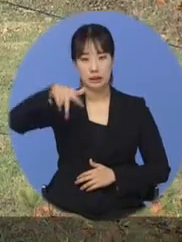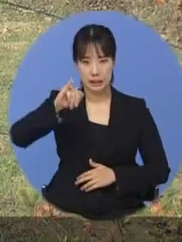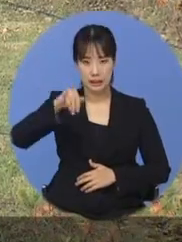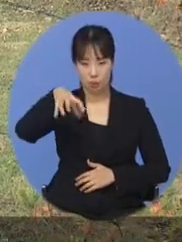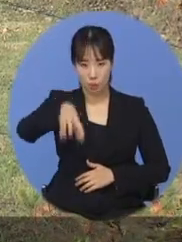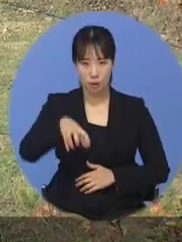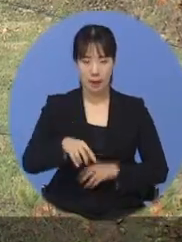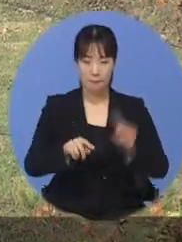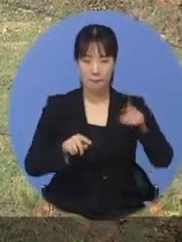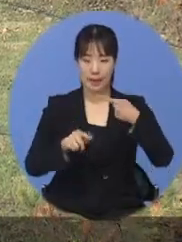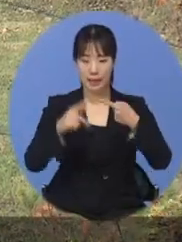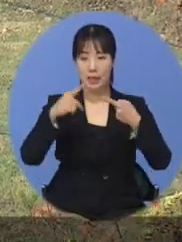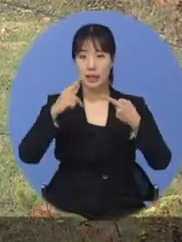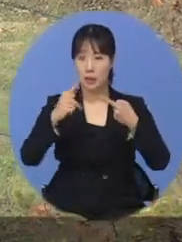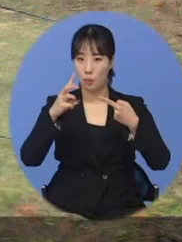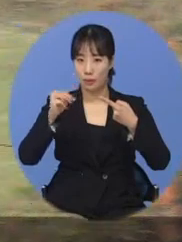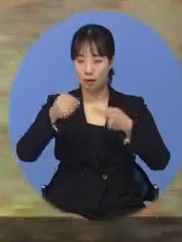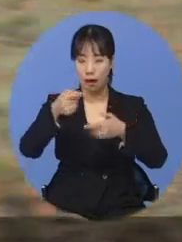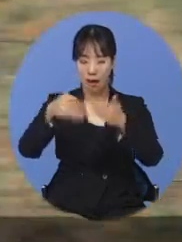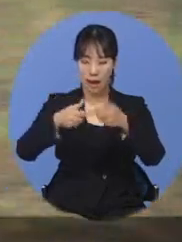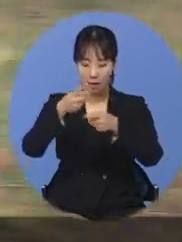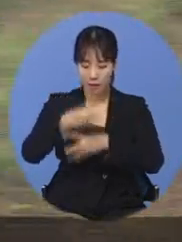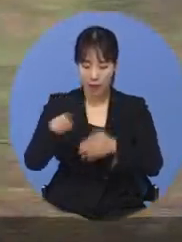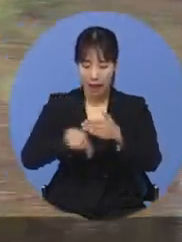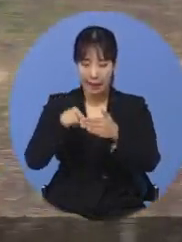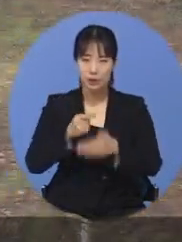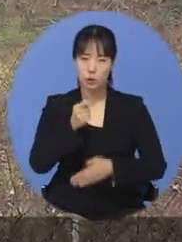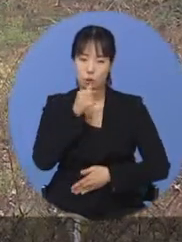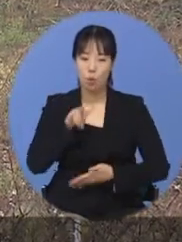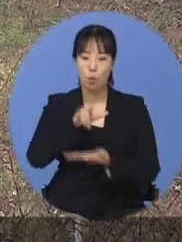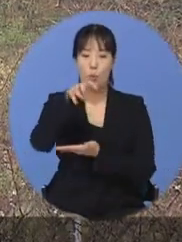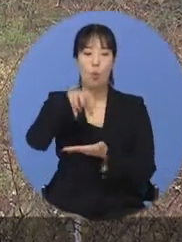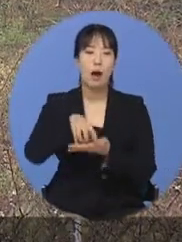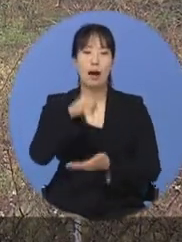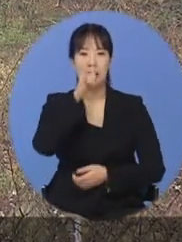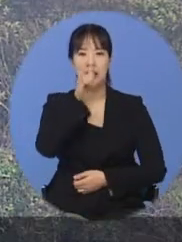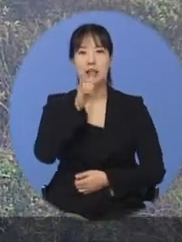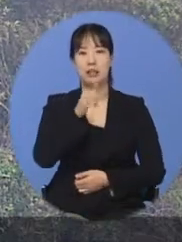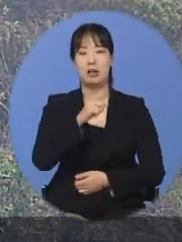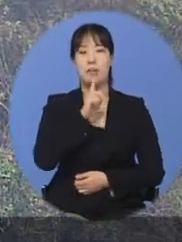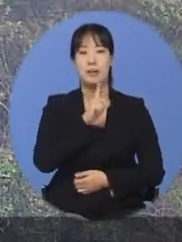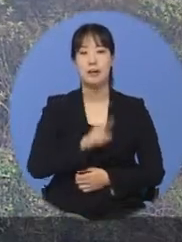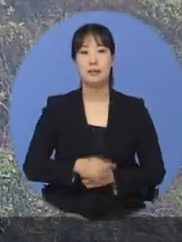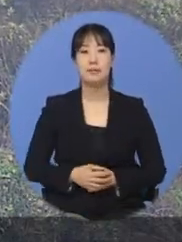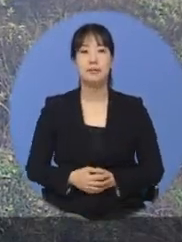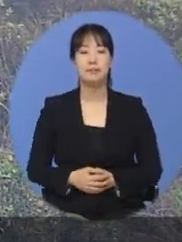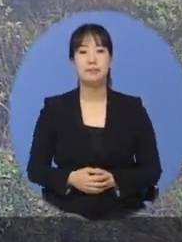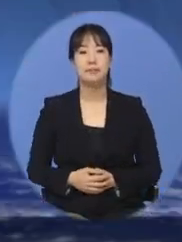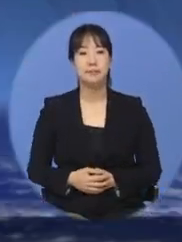반경 100km 이내에도 40개 소형 공항이 있다면서 이같이 주장을 했습니다.